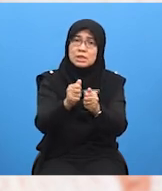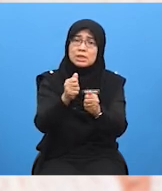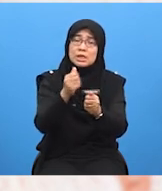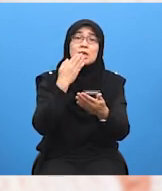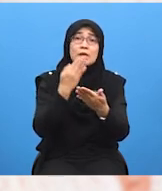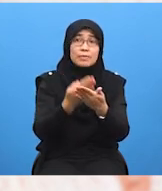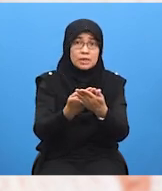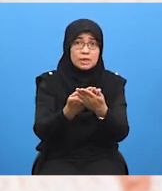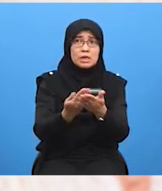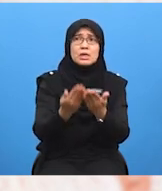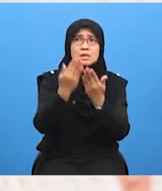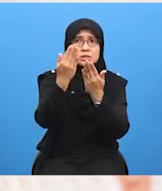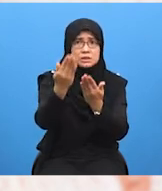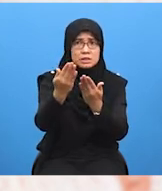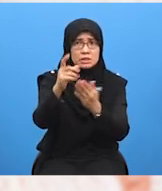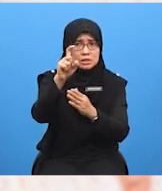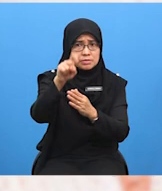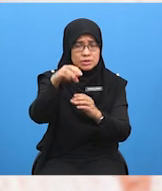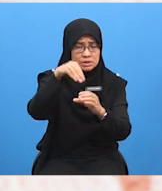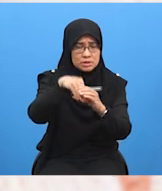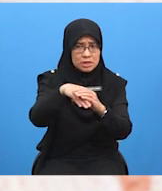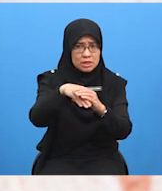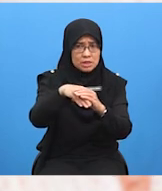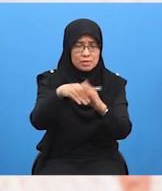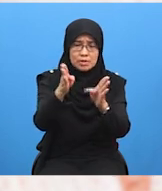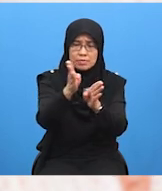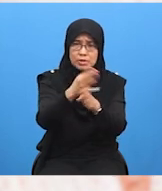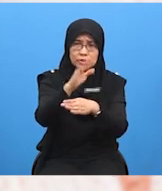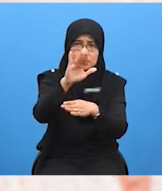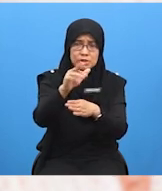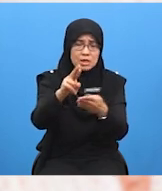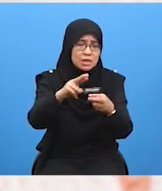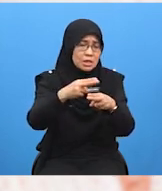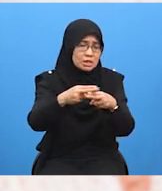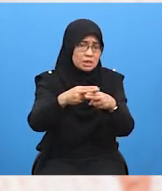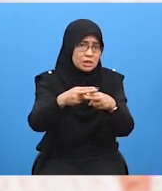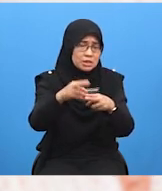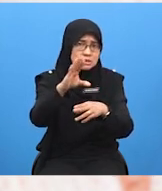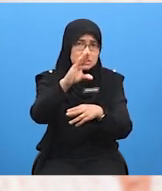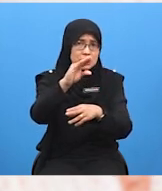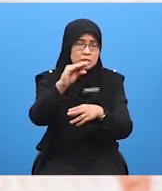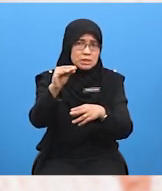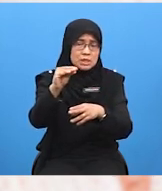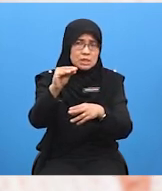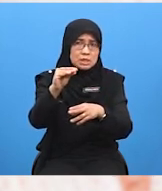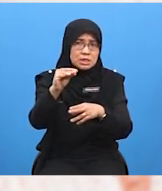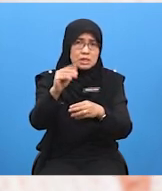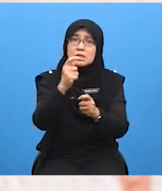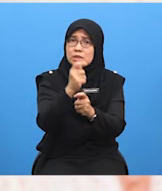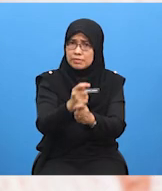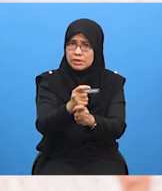Cadangan hendaklah diberikan dalam bentuk yang ringkas dan tepat serta sebarang